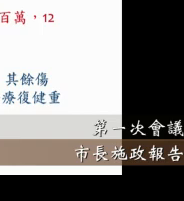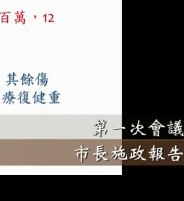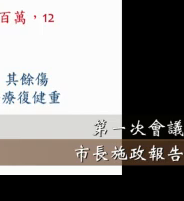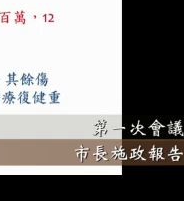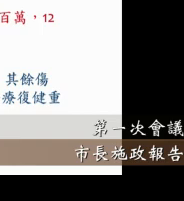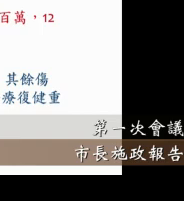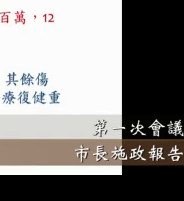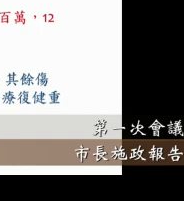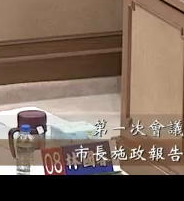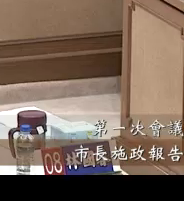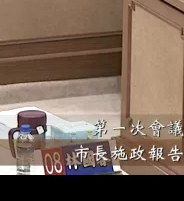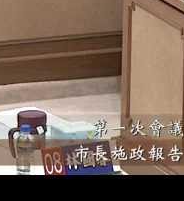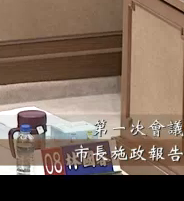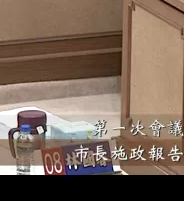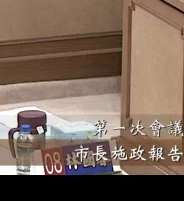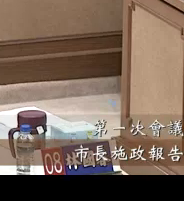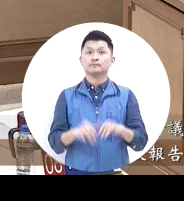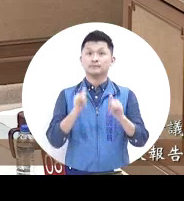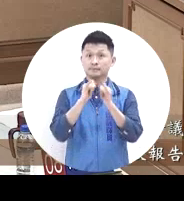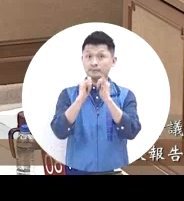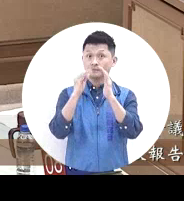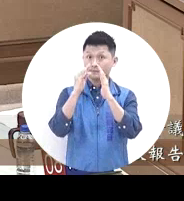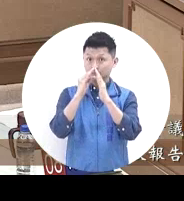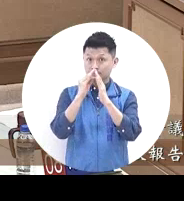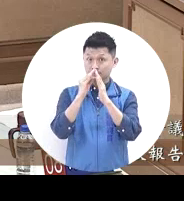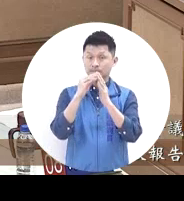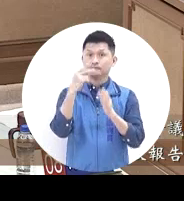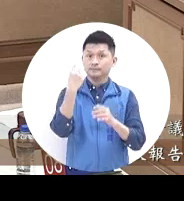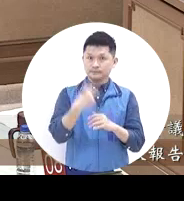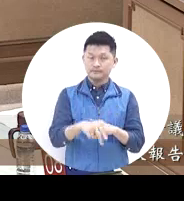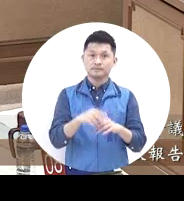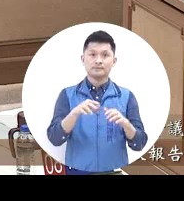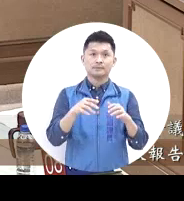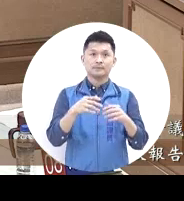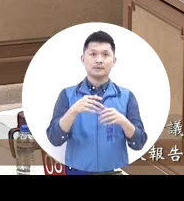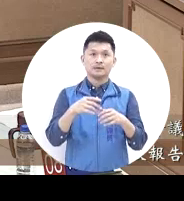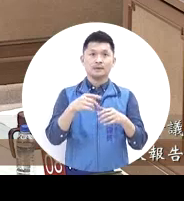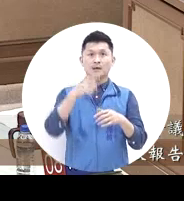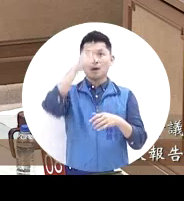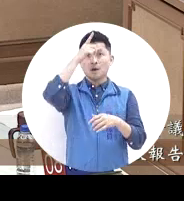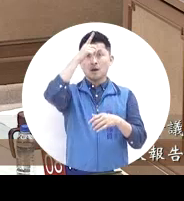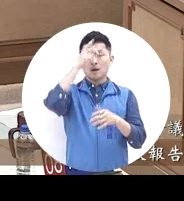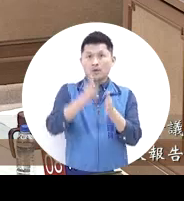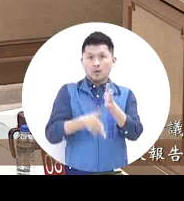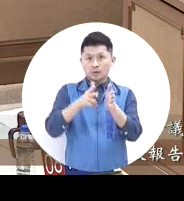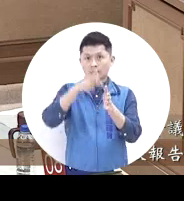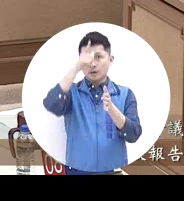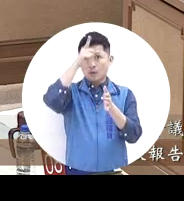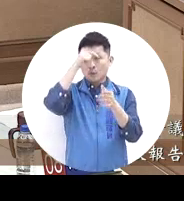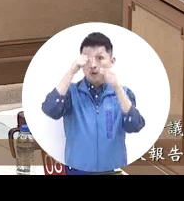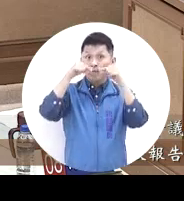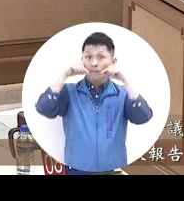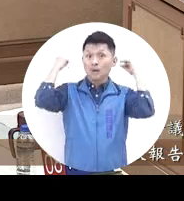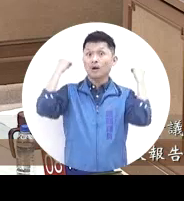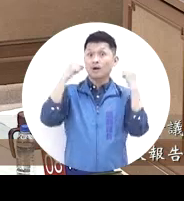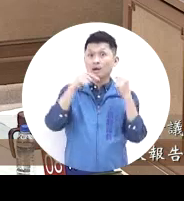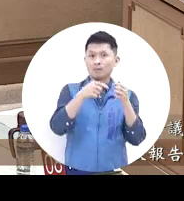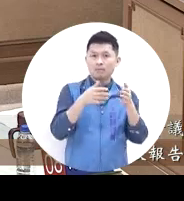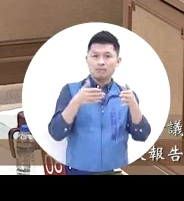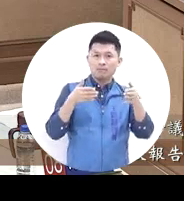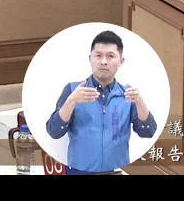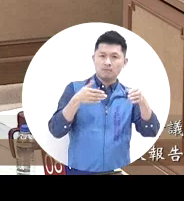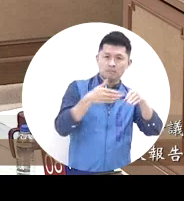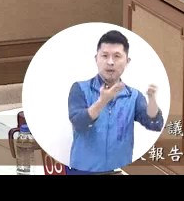包括我们这一次的。这个太鲁阁事件，你看我们总共在我们新北市啊，